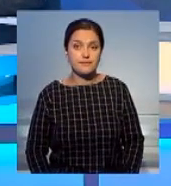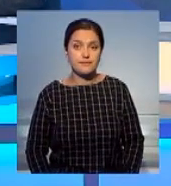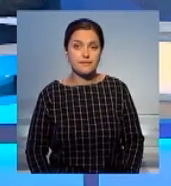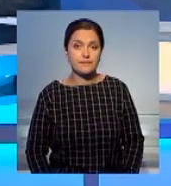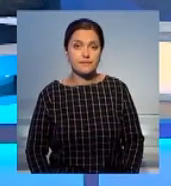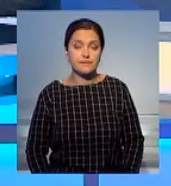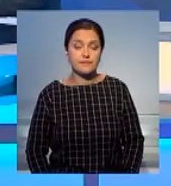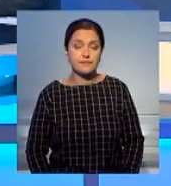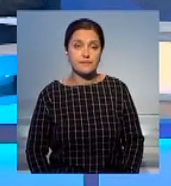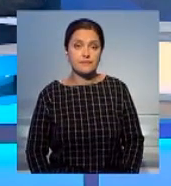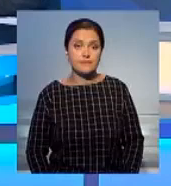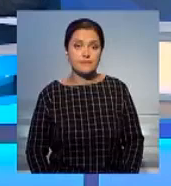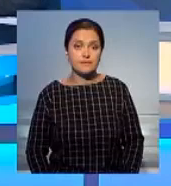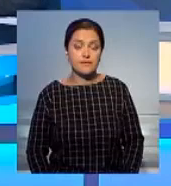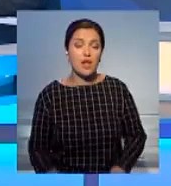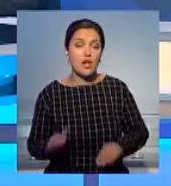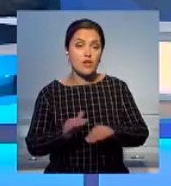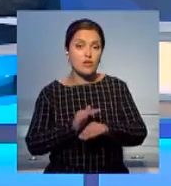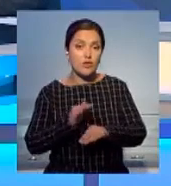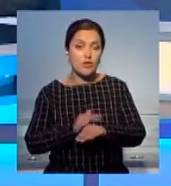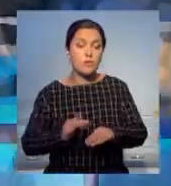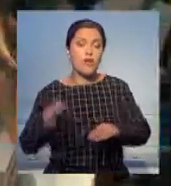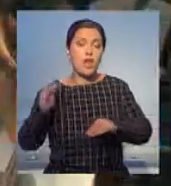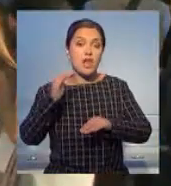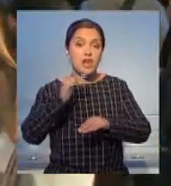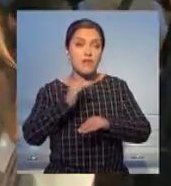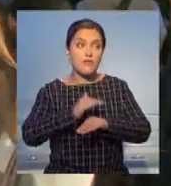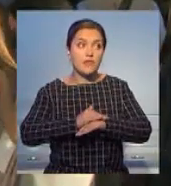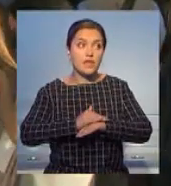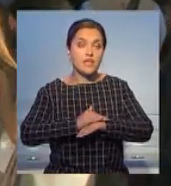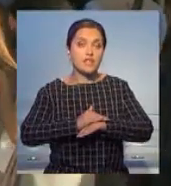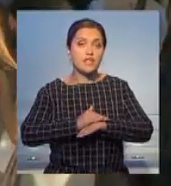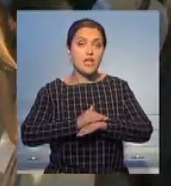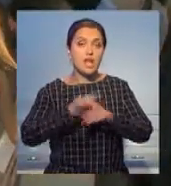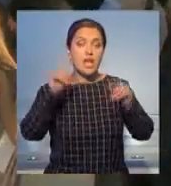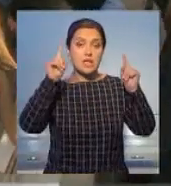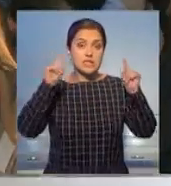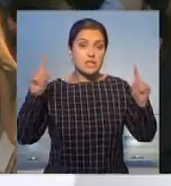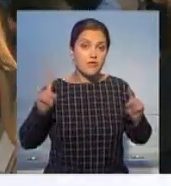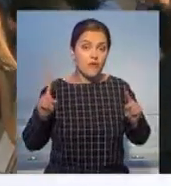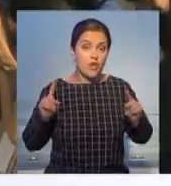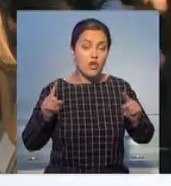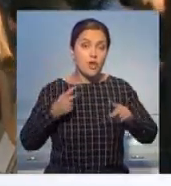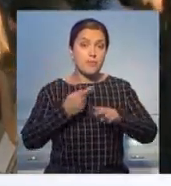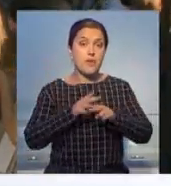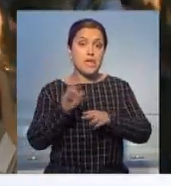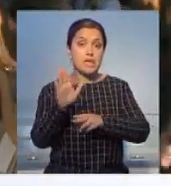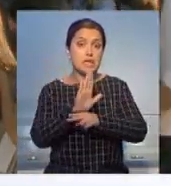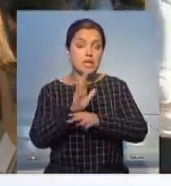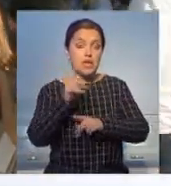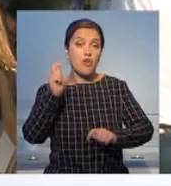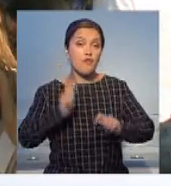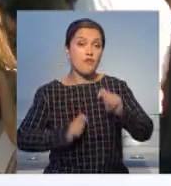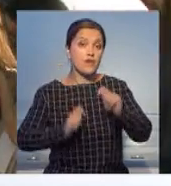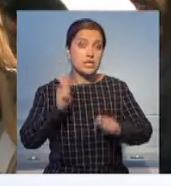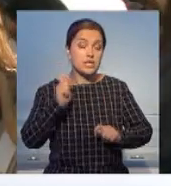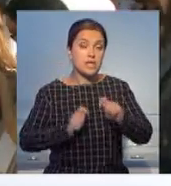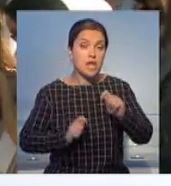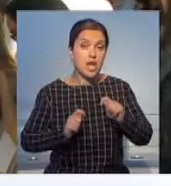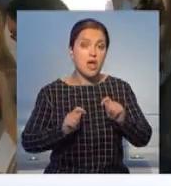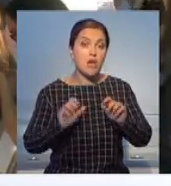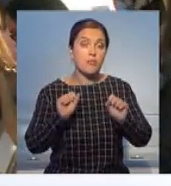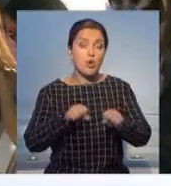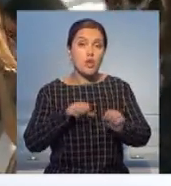Спасибо. Сергей, добрый вечер. Главными звездами этого кинофестиваля «Евразия» по праву